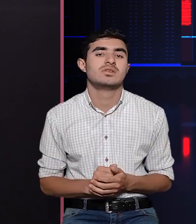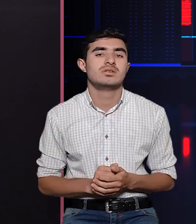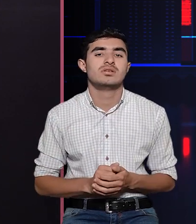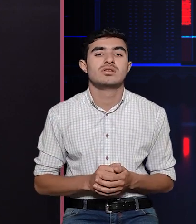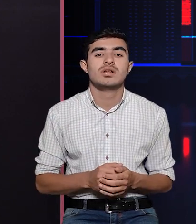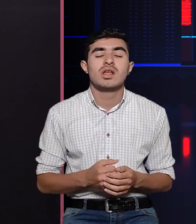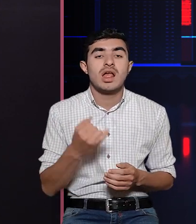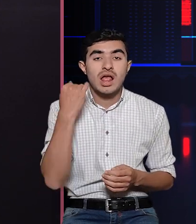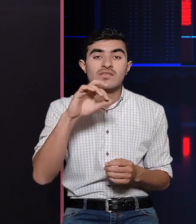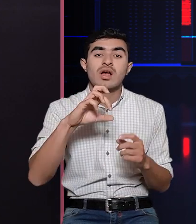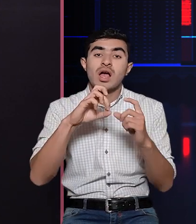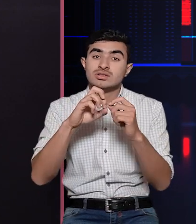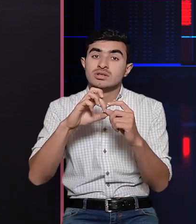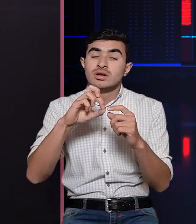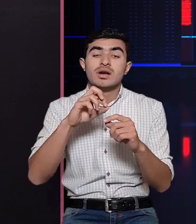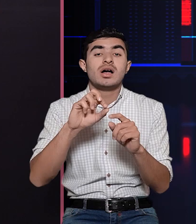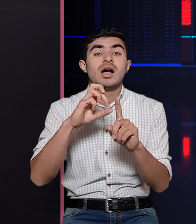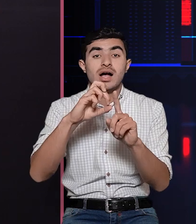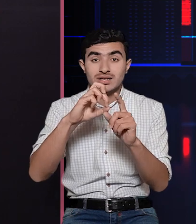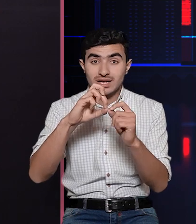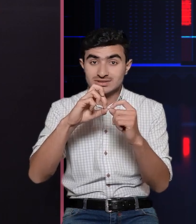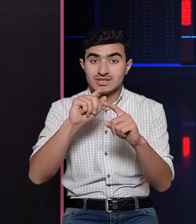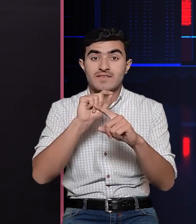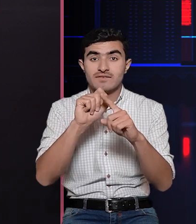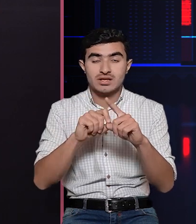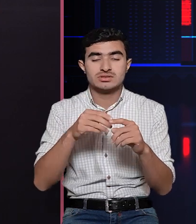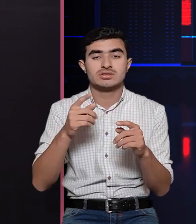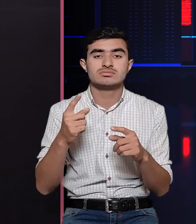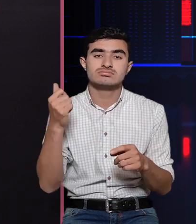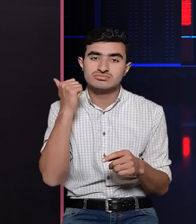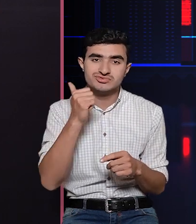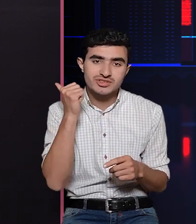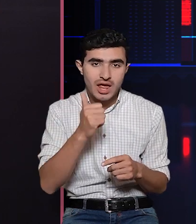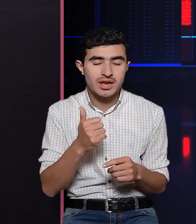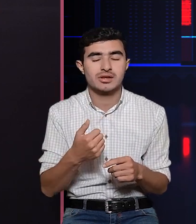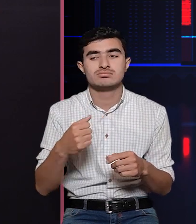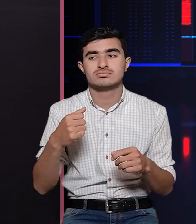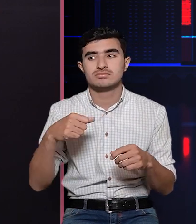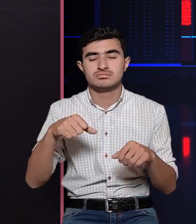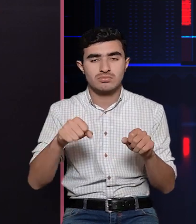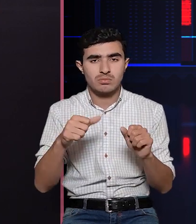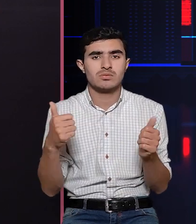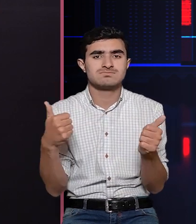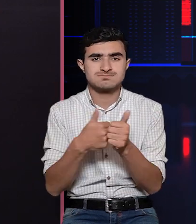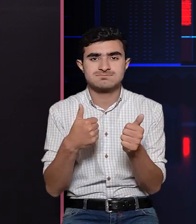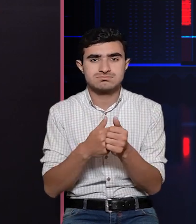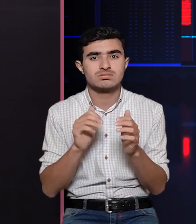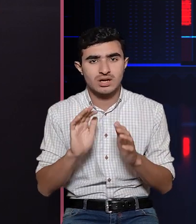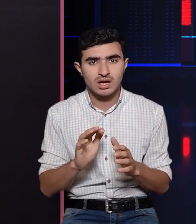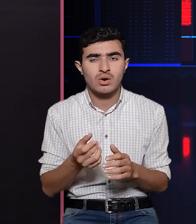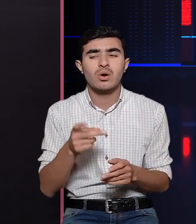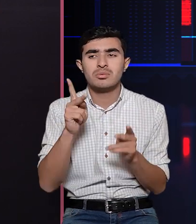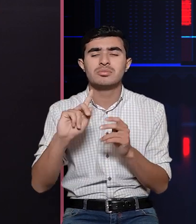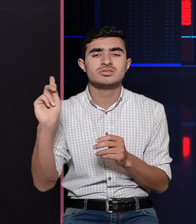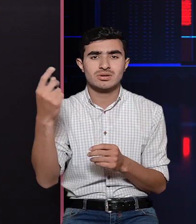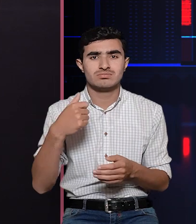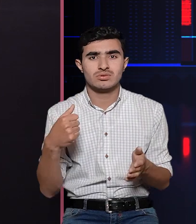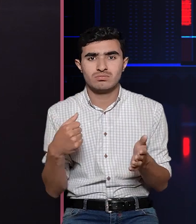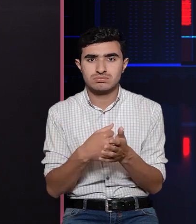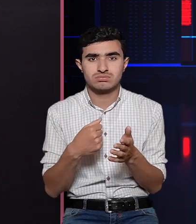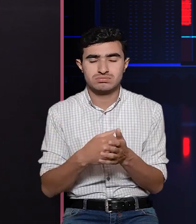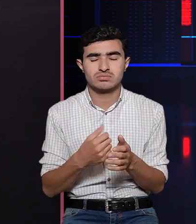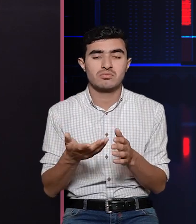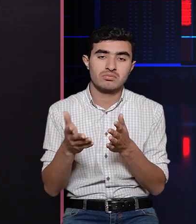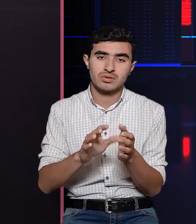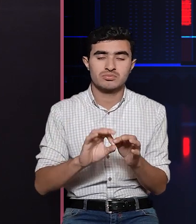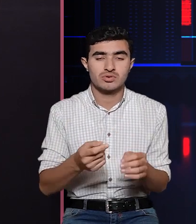آج ریسرچ یہ کہتی ہے کہ اگر 80% ہمارے ڈیلی کے کوئی 1000 سے زیادہ ٹریفک حادثات ہیں ان میں 80% موٹر سائیکل ہے, جو کہ بندہ ٹریٹمنٹ بھی افورڈ